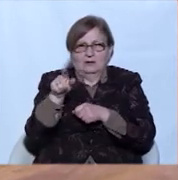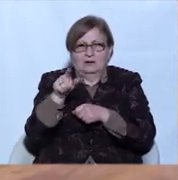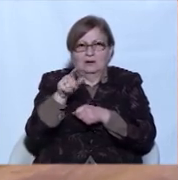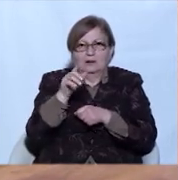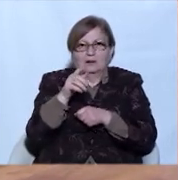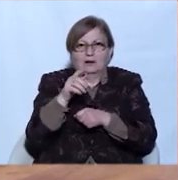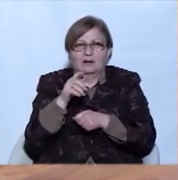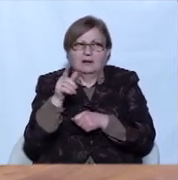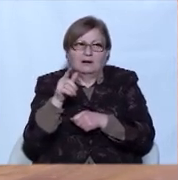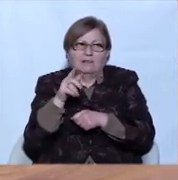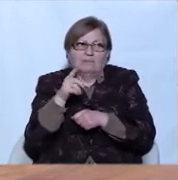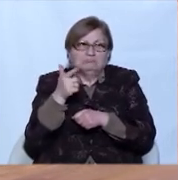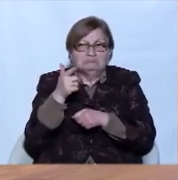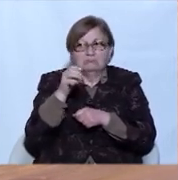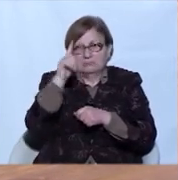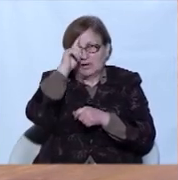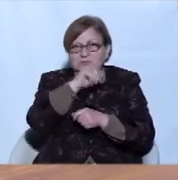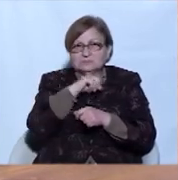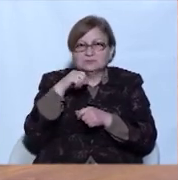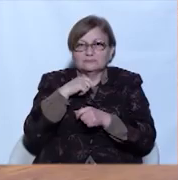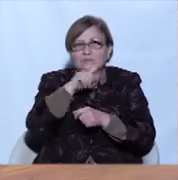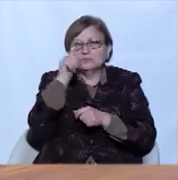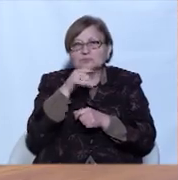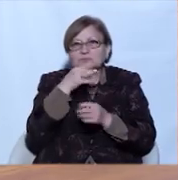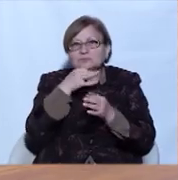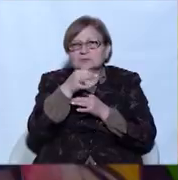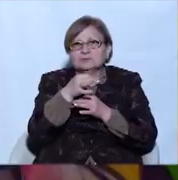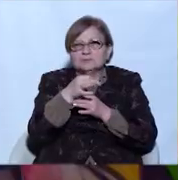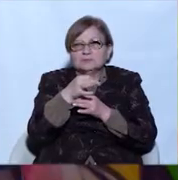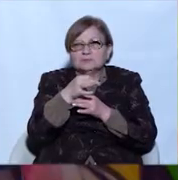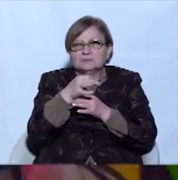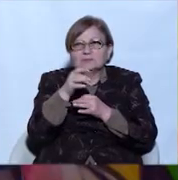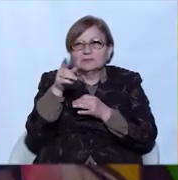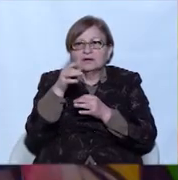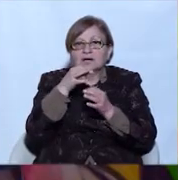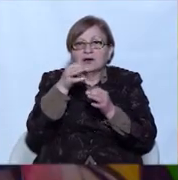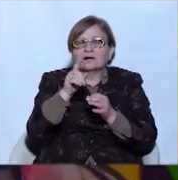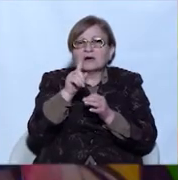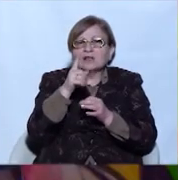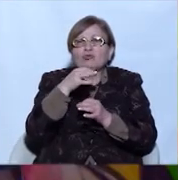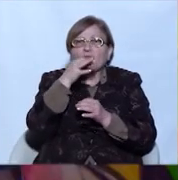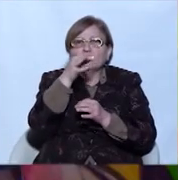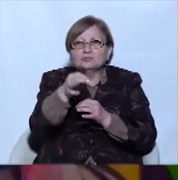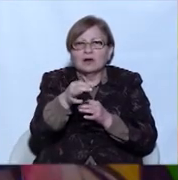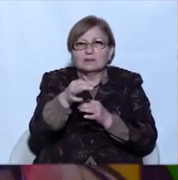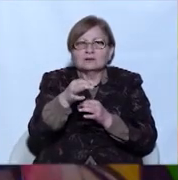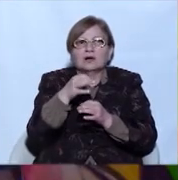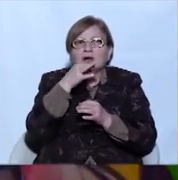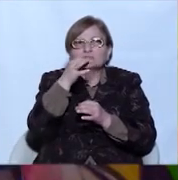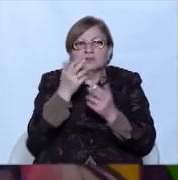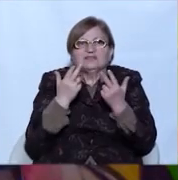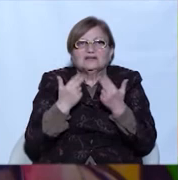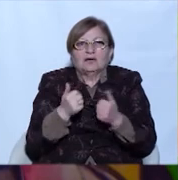ოგი, ოგი მაიამ შეკითხვას. არც კი ვიციო პოლს უყვება, რატომ უპასუხეო რო? კი, მე